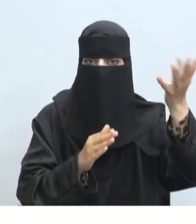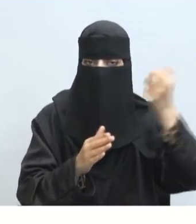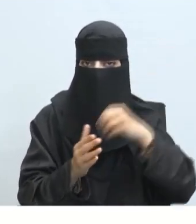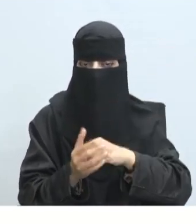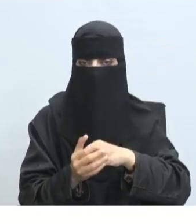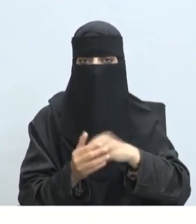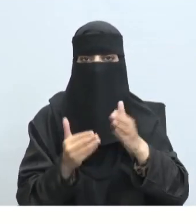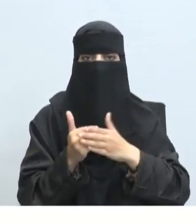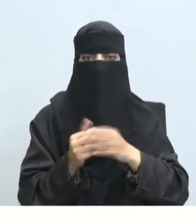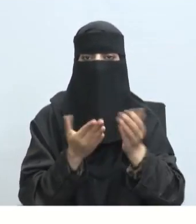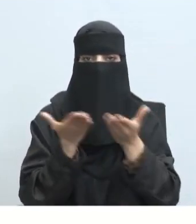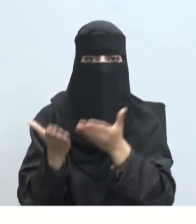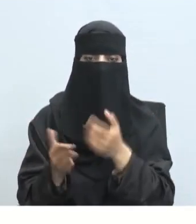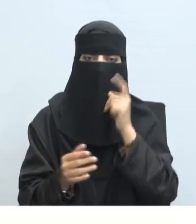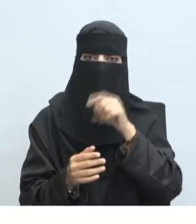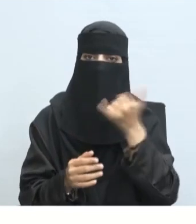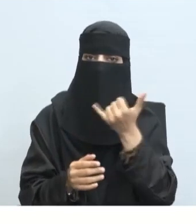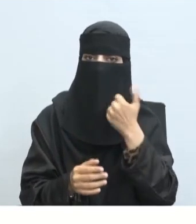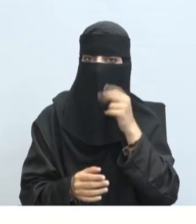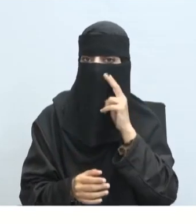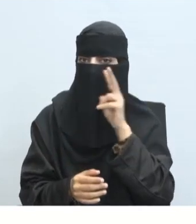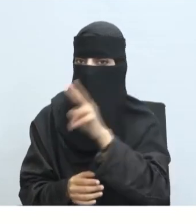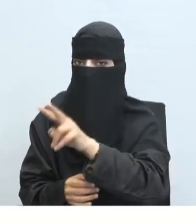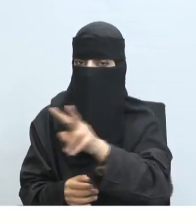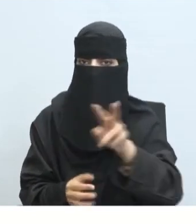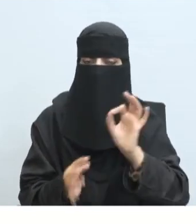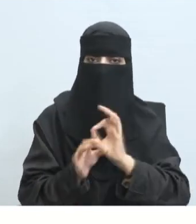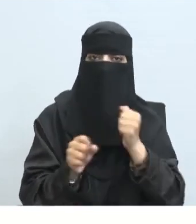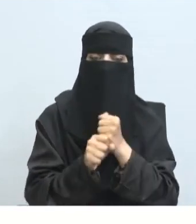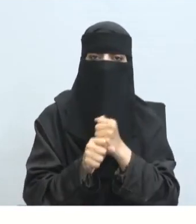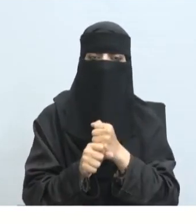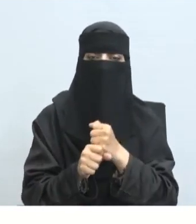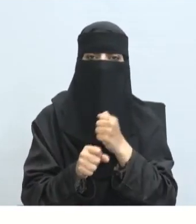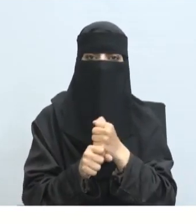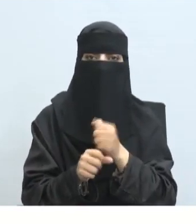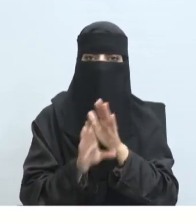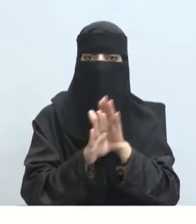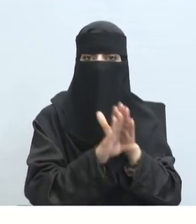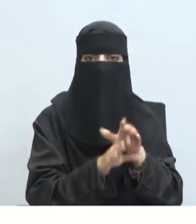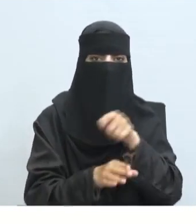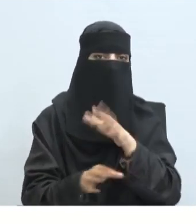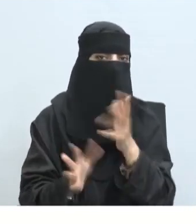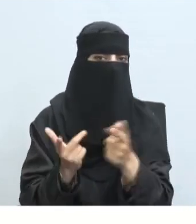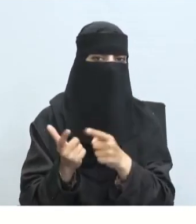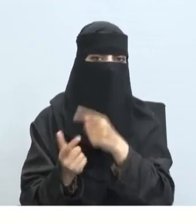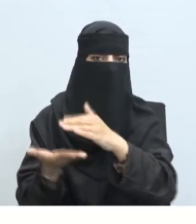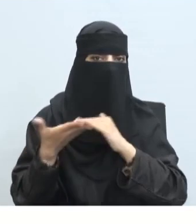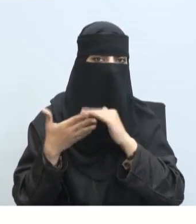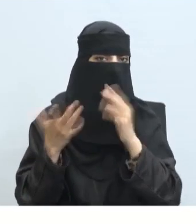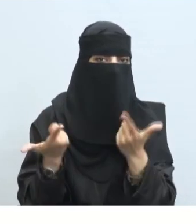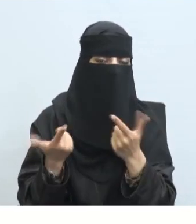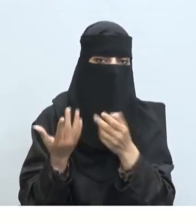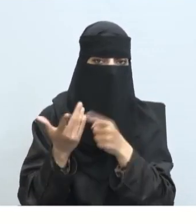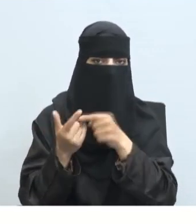لجلب خدمات الضيافه لذلك مهم جدا ان اراعي وظائف الدعم مع كل مكان ما هو الدعم الذي يحتاجه هل